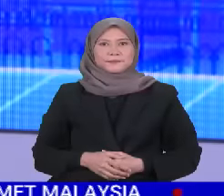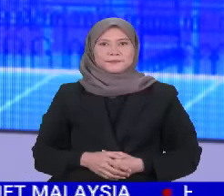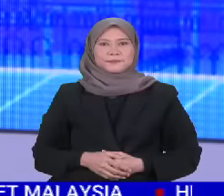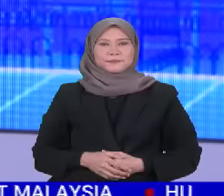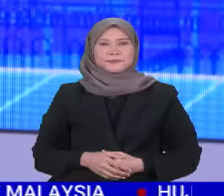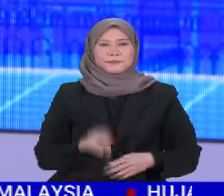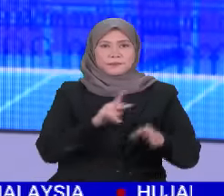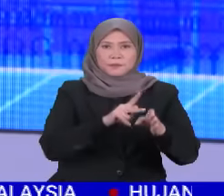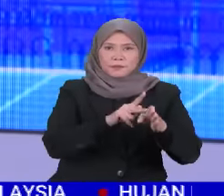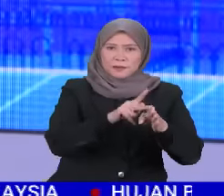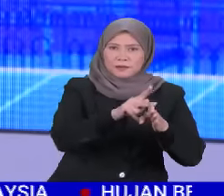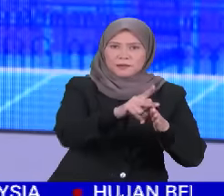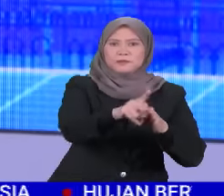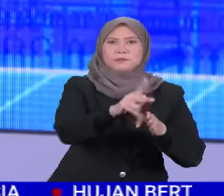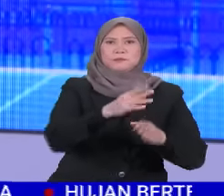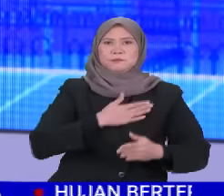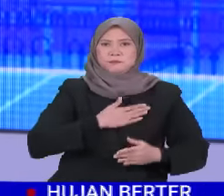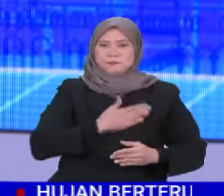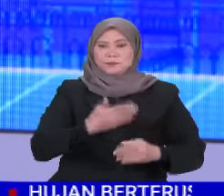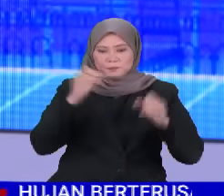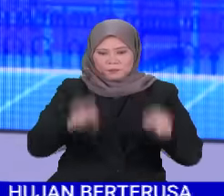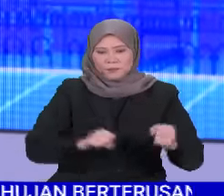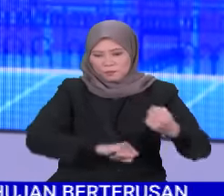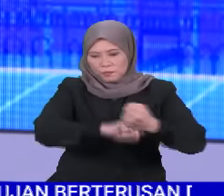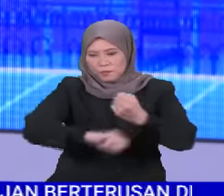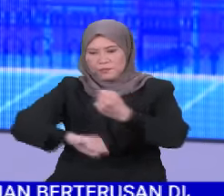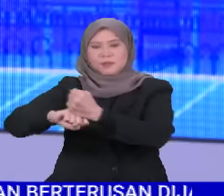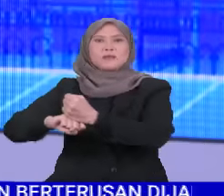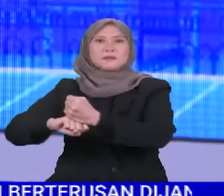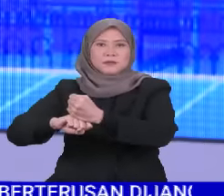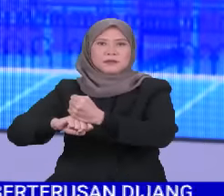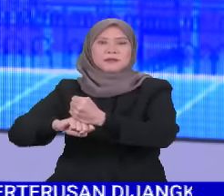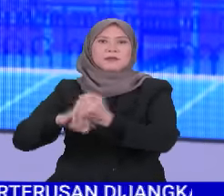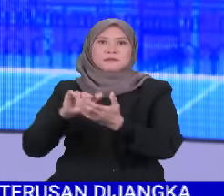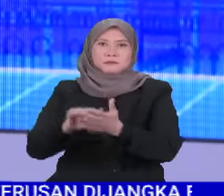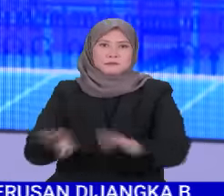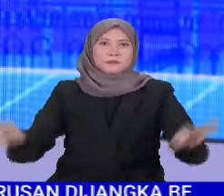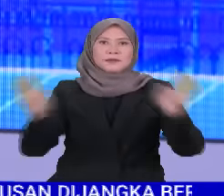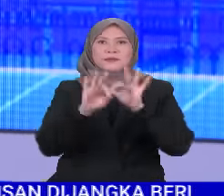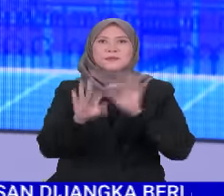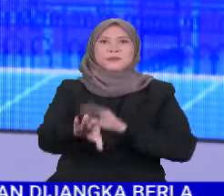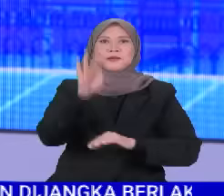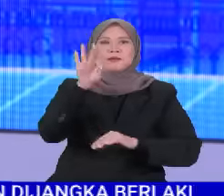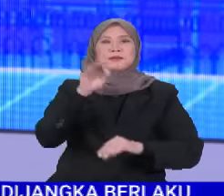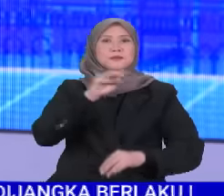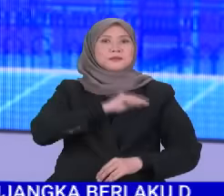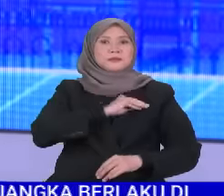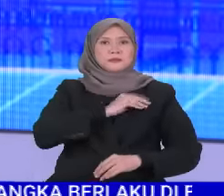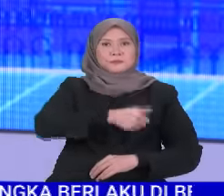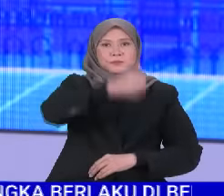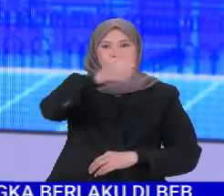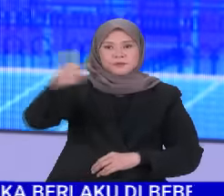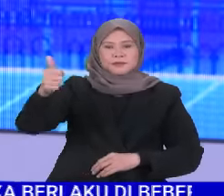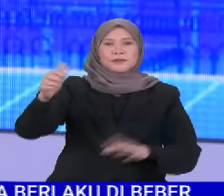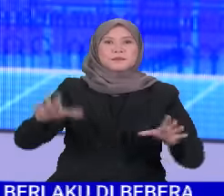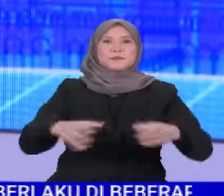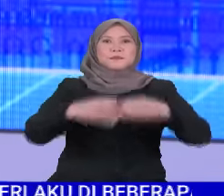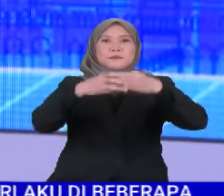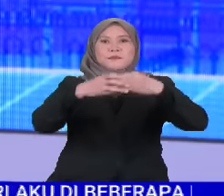kebakaran kewibawaan dan mampu menyumbang Apa saja kelebihan menjadi indikator utama pemilihan ahli jamaah menteri dalam pembentukan